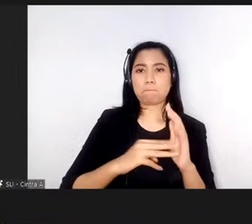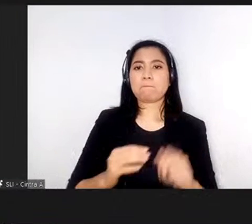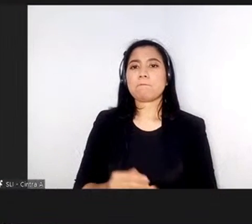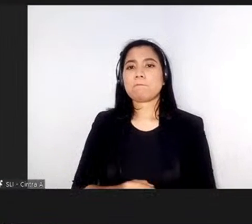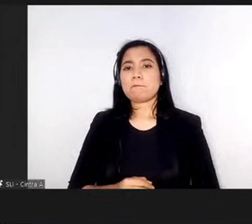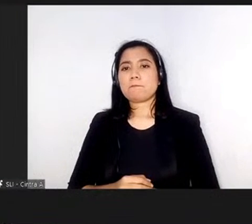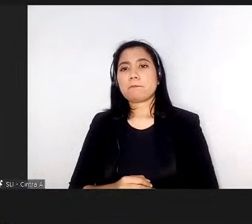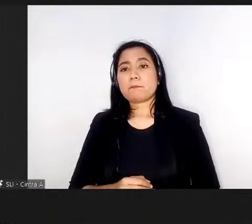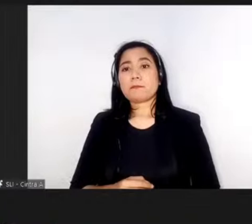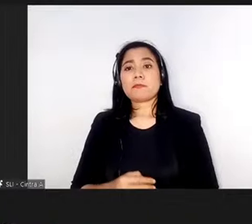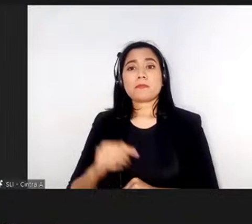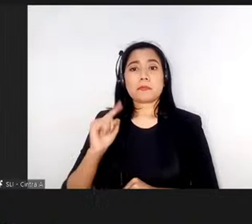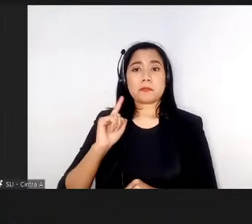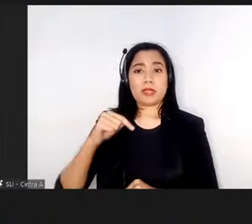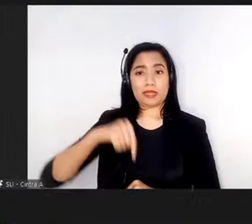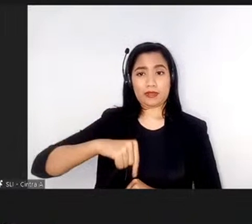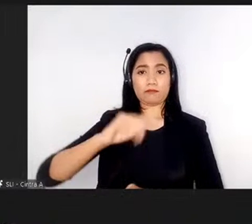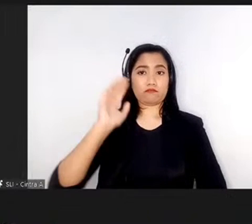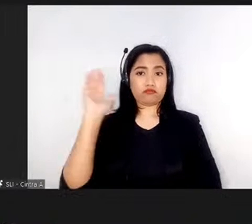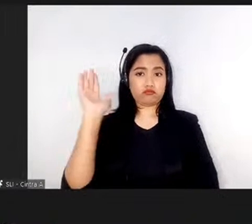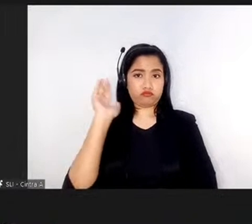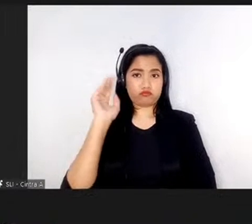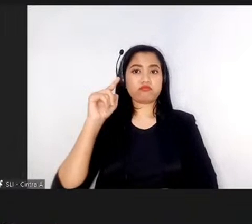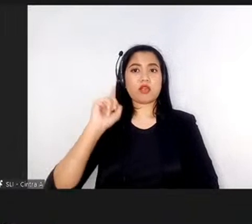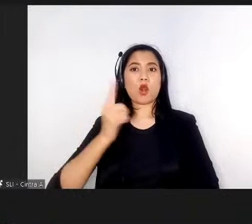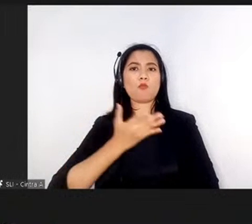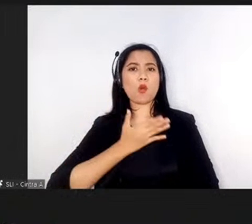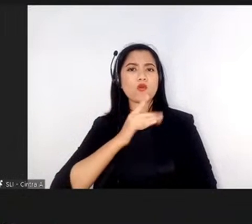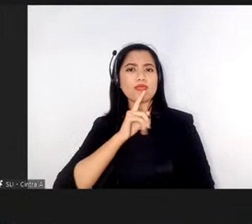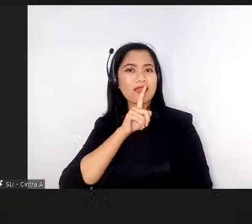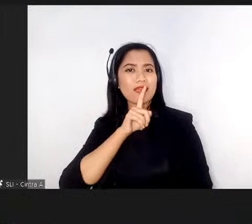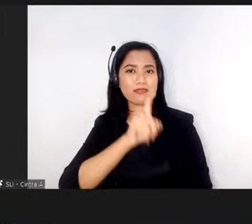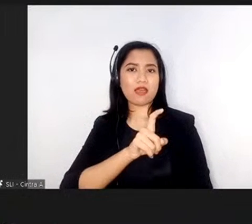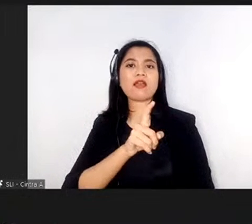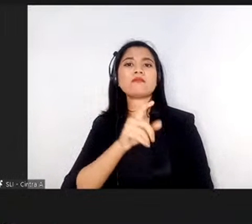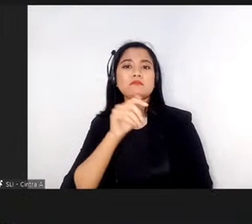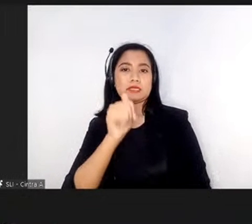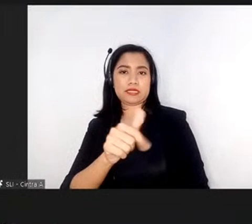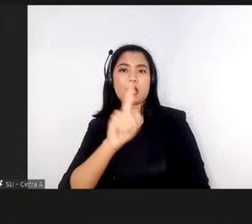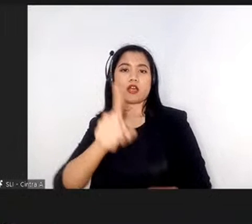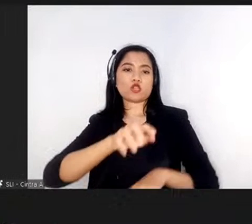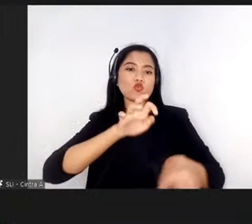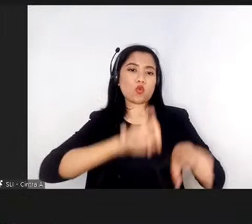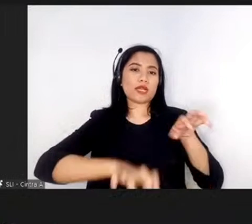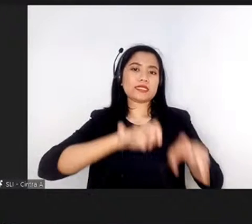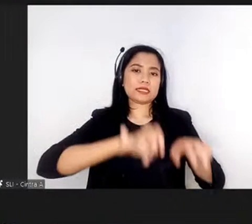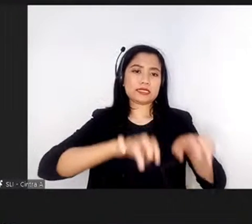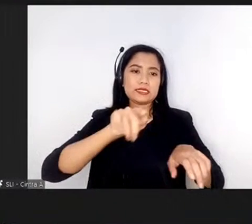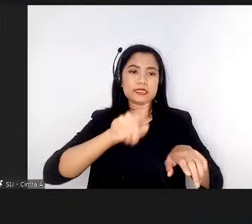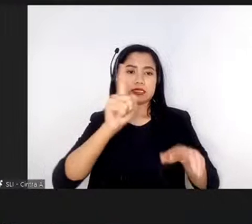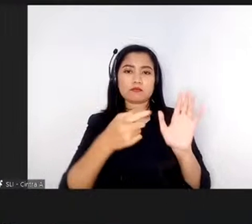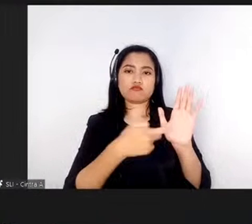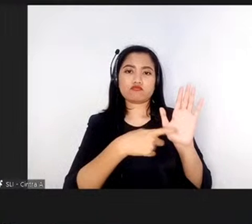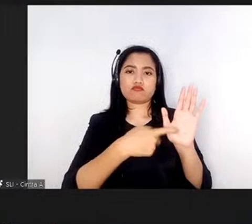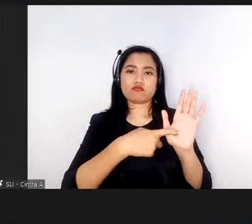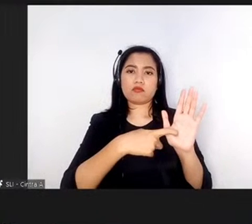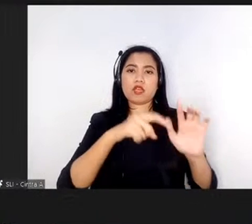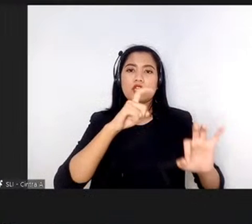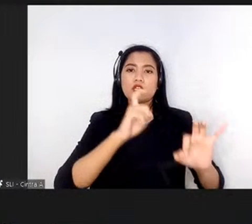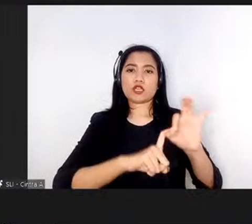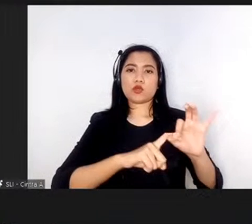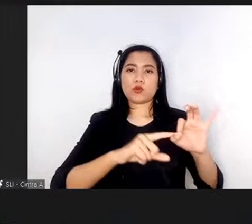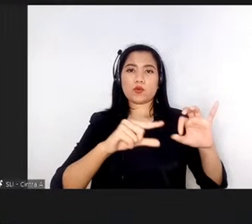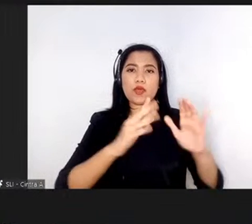Bapak Ibu ada yang ingin bertanya silakan tulis pertanyaan anda di fitur Q dan itu juga ada di bagian bawah layar Zoom